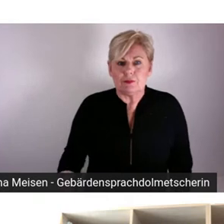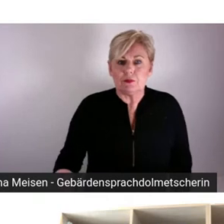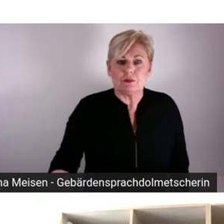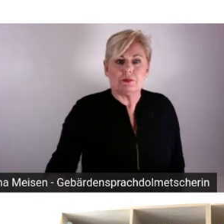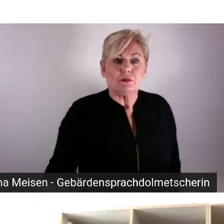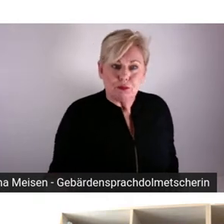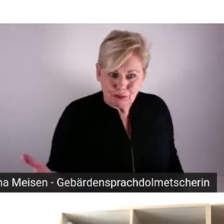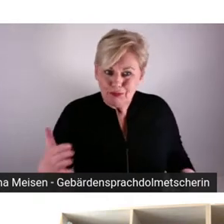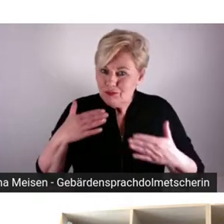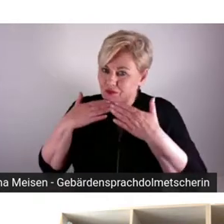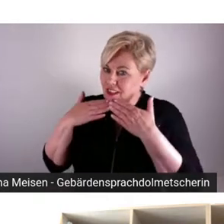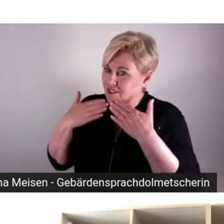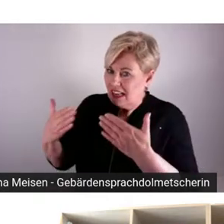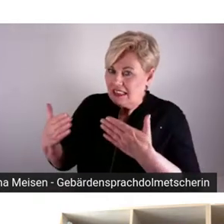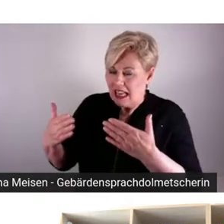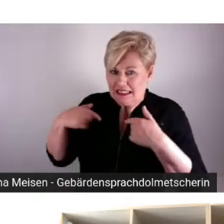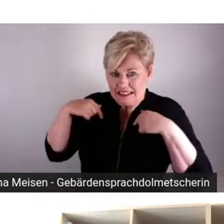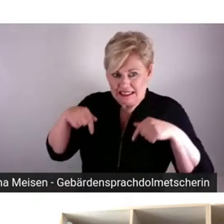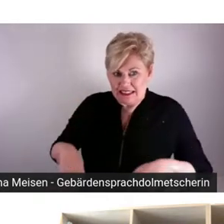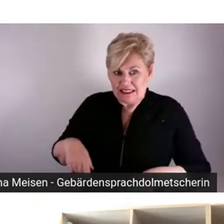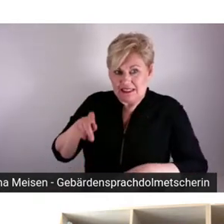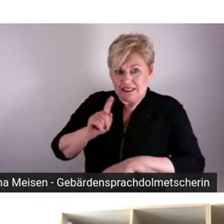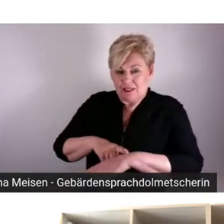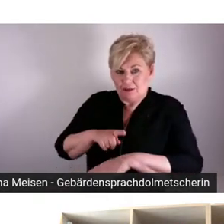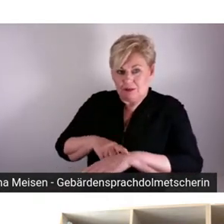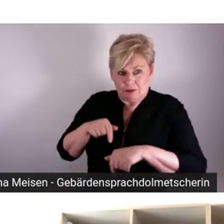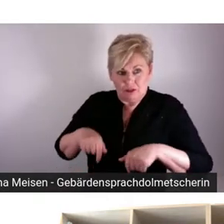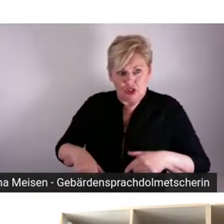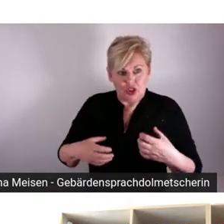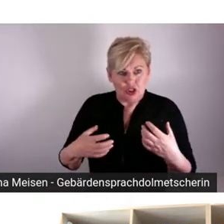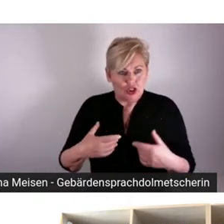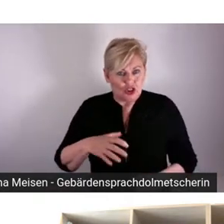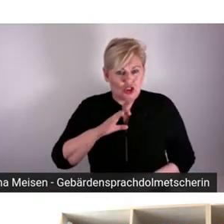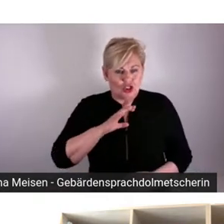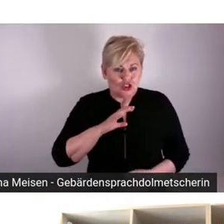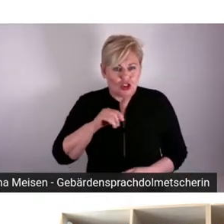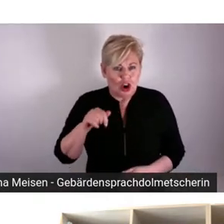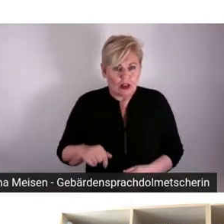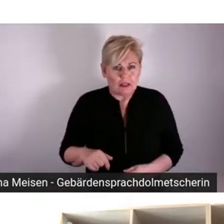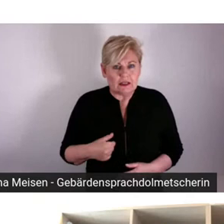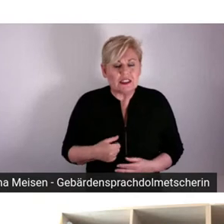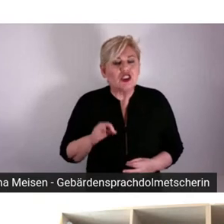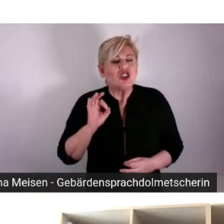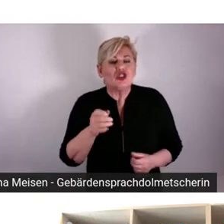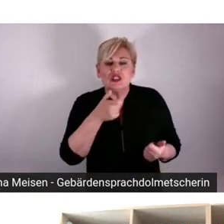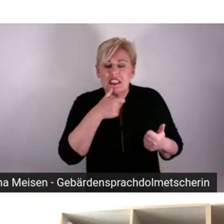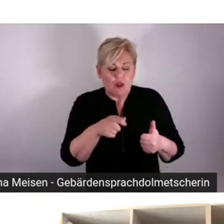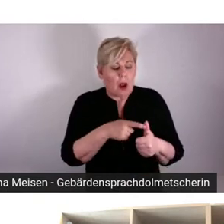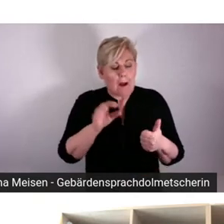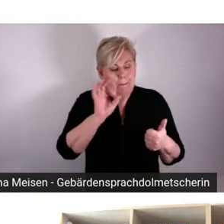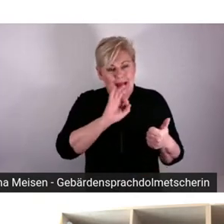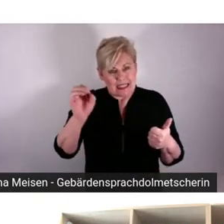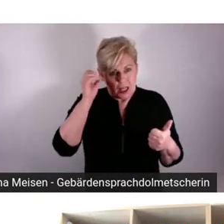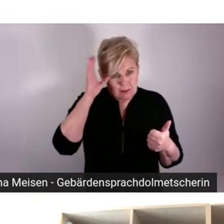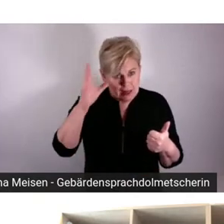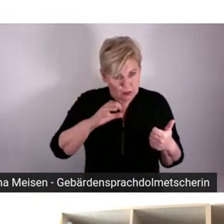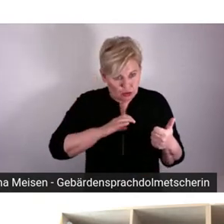Ja, vielen Dank. Ich nutze mal die Gelegenheit. Wir haben jetzt die Stichworte bessere